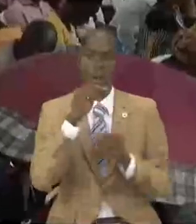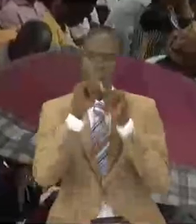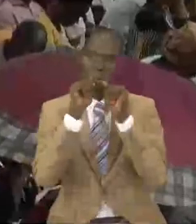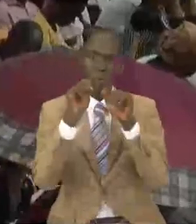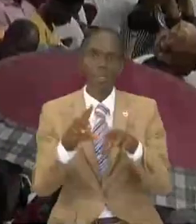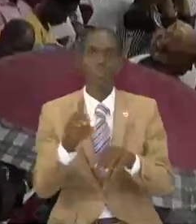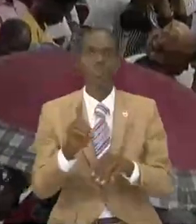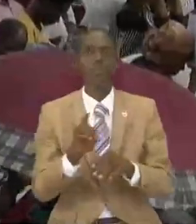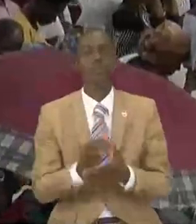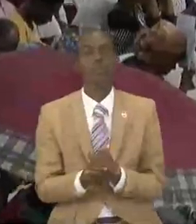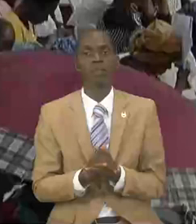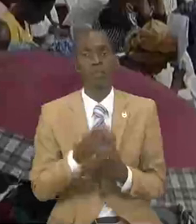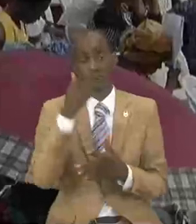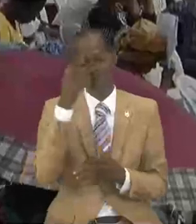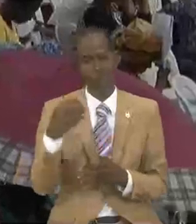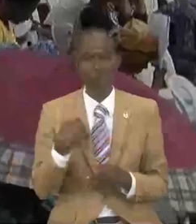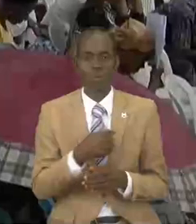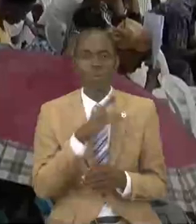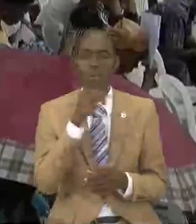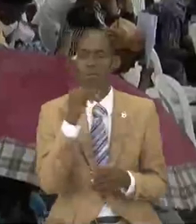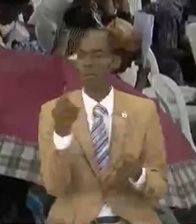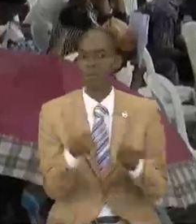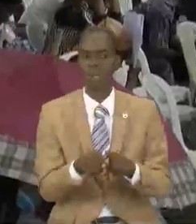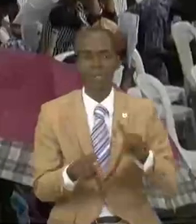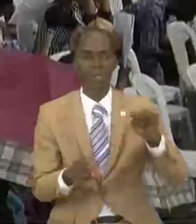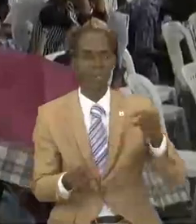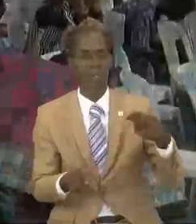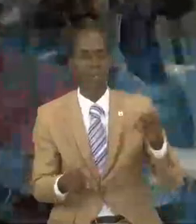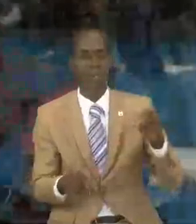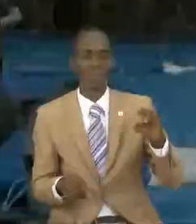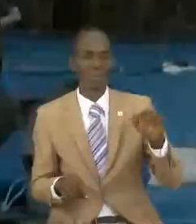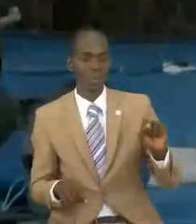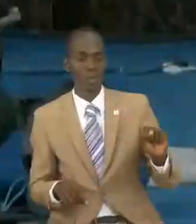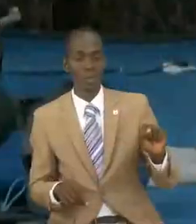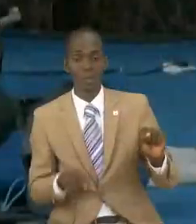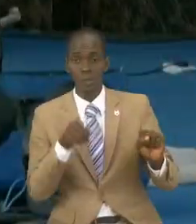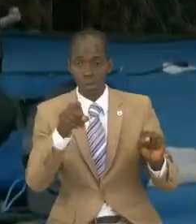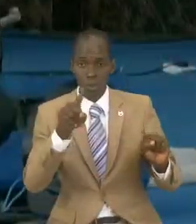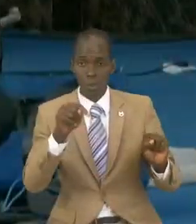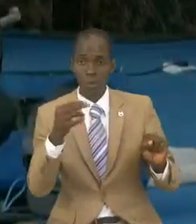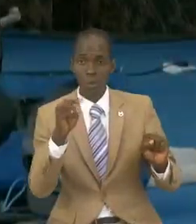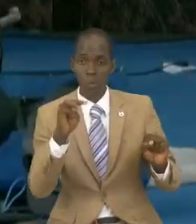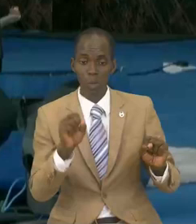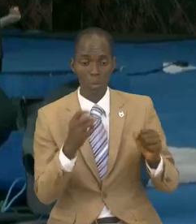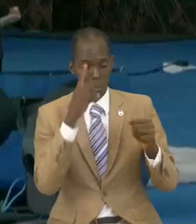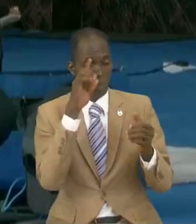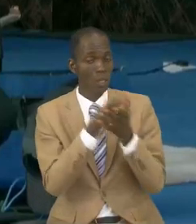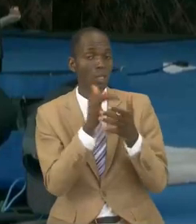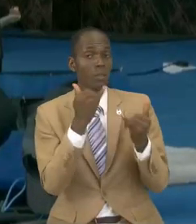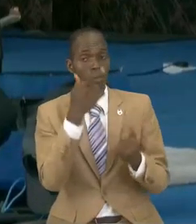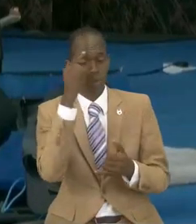bénis, heureux, parce que nous ne sommes pas comme Thomas. Thomas, tu crois maintenant parce que tu l'as